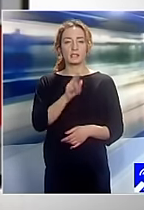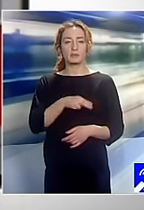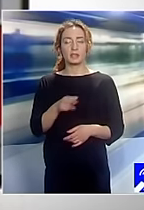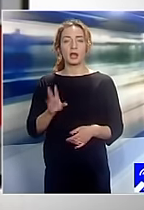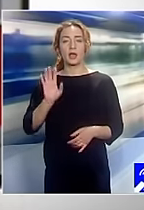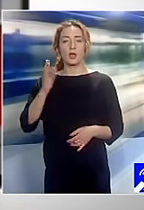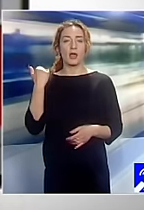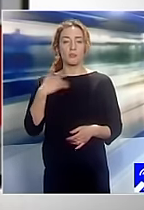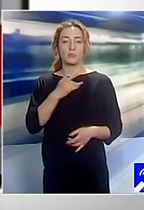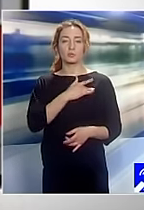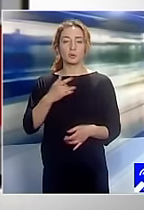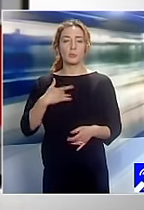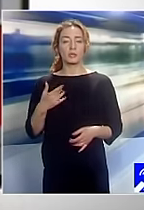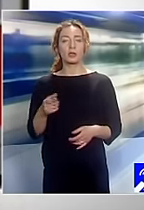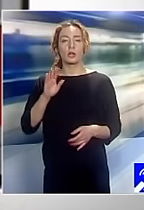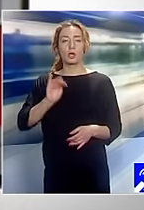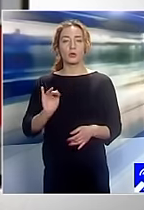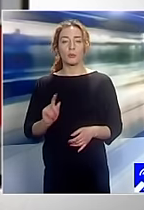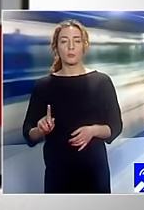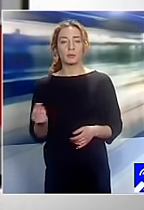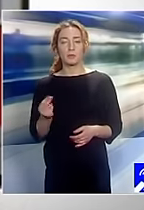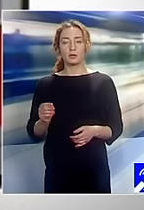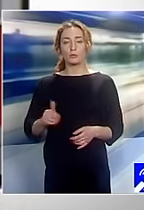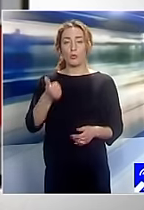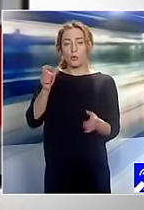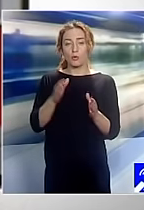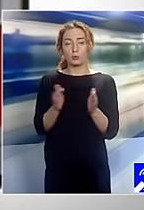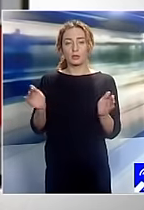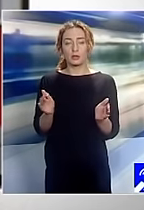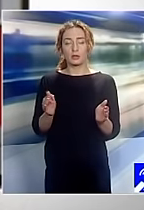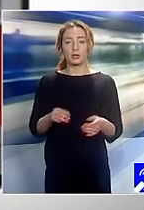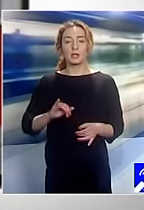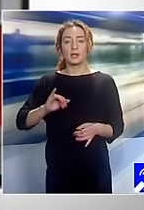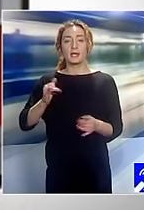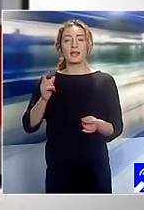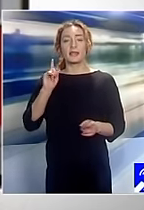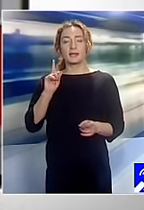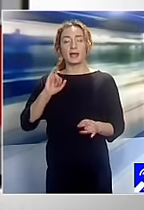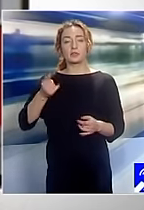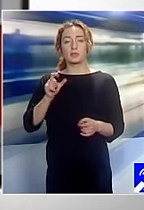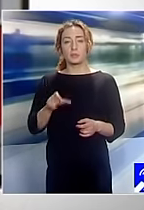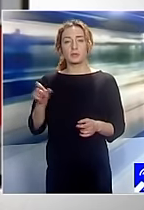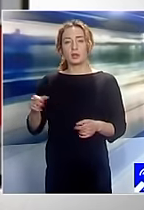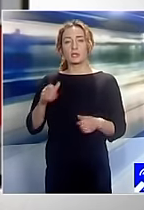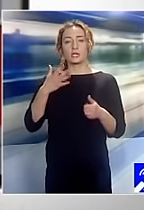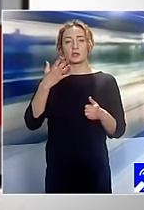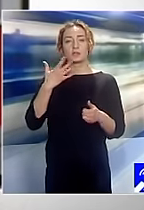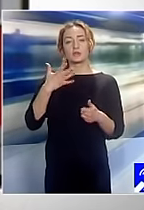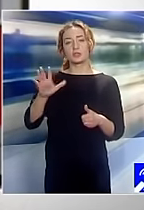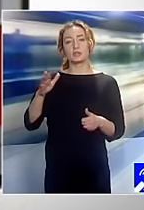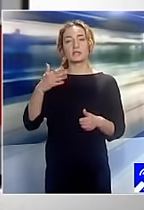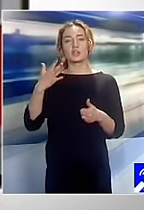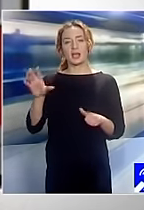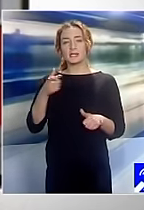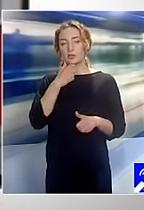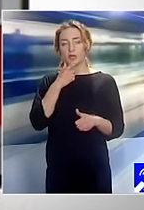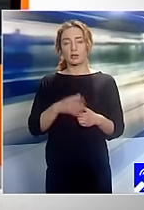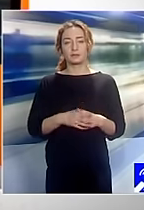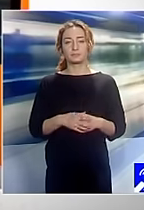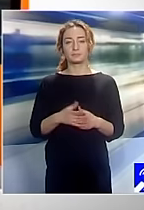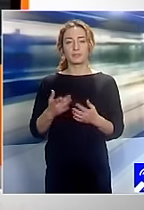pneumonii, inclusiv la copii de o lună, dar am avut și pneumonii la persoane de 50-60 de ani. Deci, per total, au crescut. Cele mai